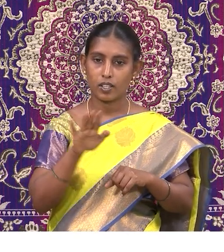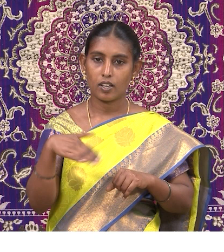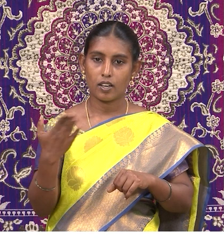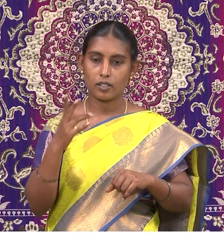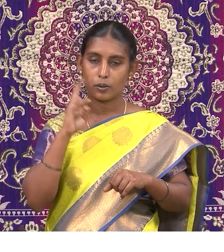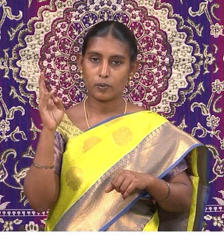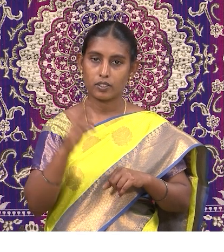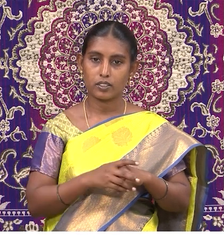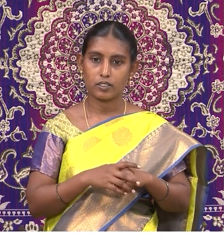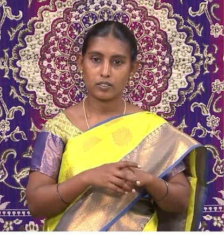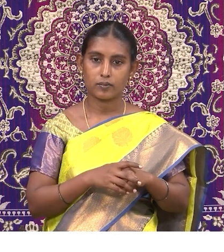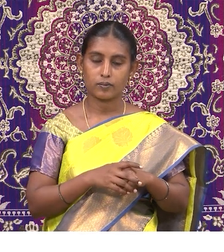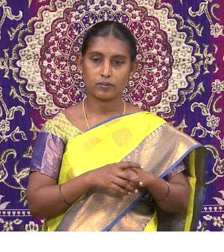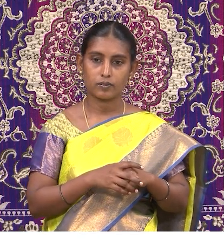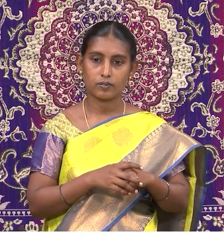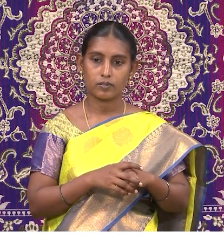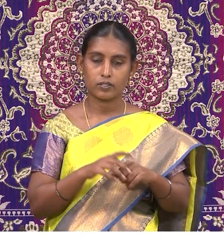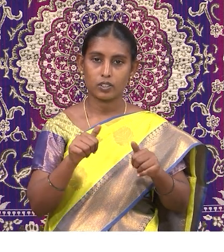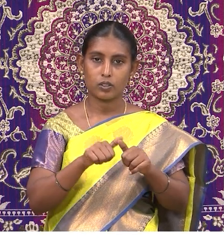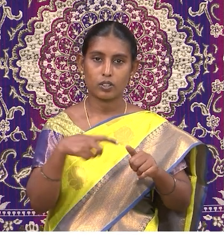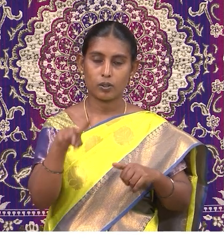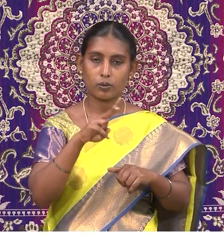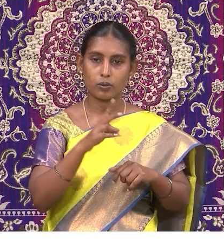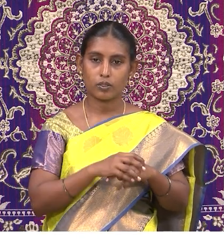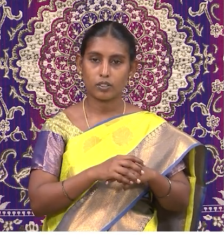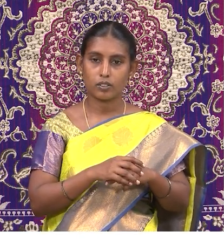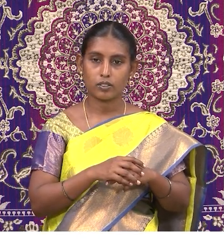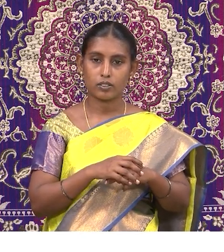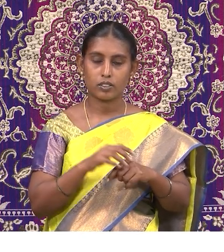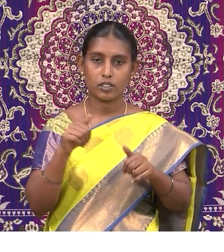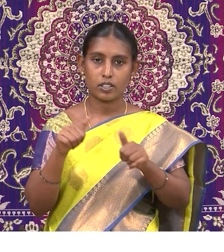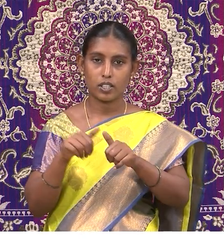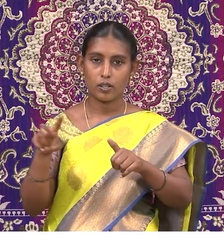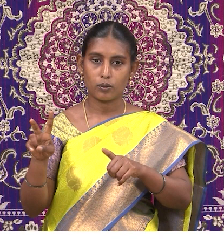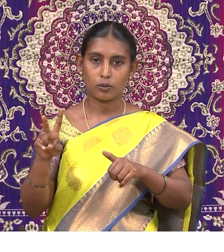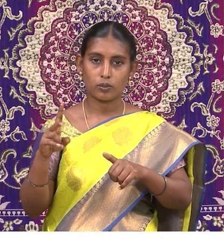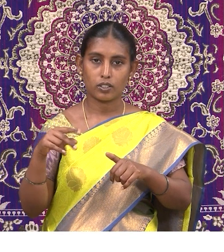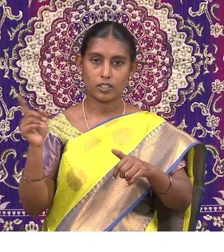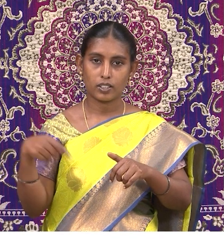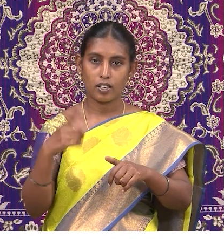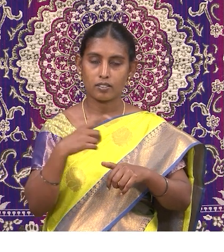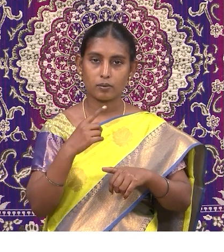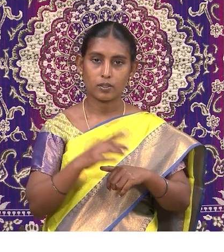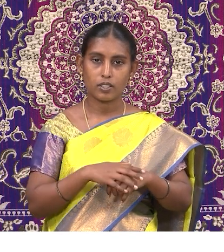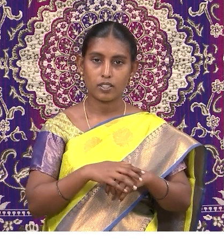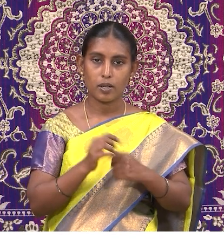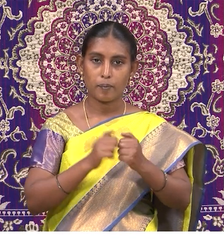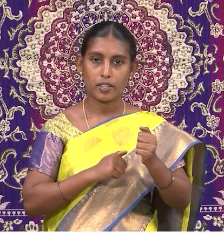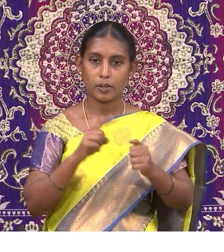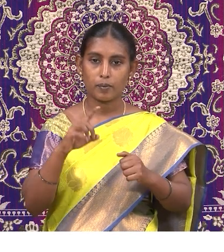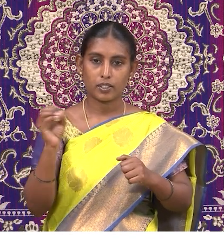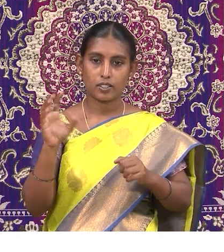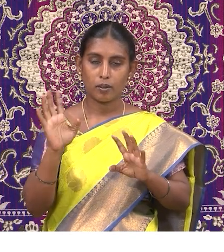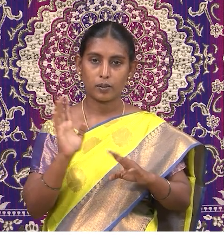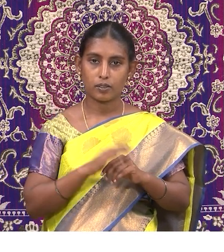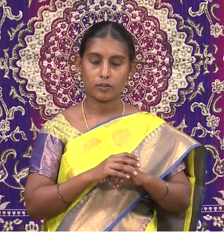பக்கமாக பார்த்தீங்கன்னா என்ன கிடைக்கும், ஏ ஸ்கொயரும் ஏ ஸ்கொயரும் நம்ம கேன்சல் பண்ணிடலாம். இப்போ மீதி எடுத்து எழுத போகிறோம்.